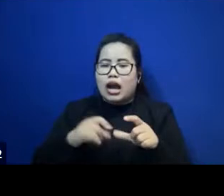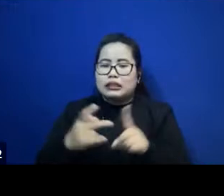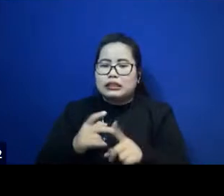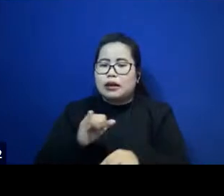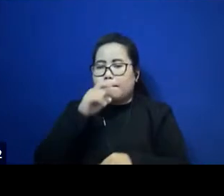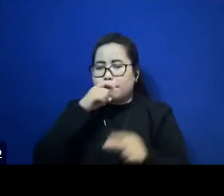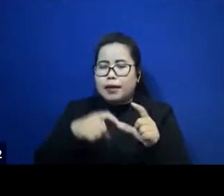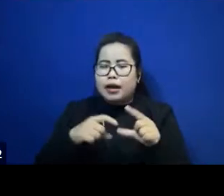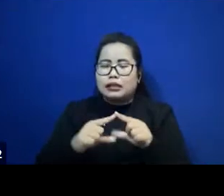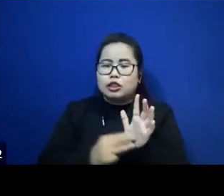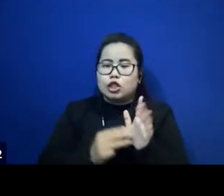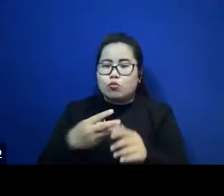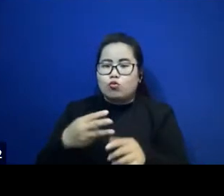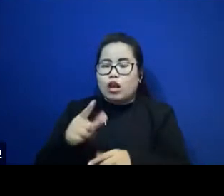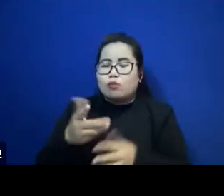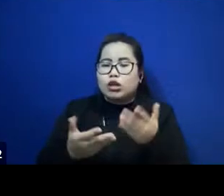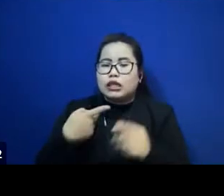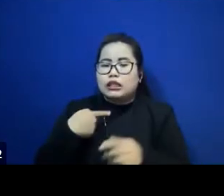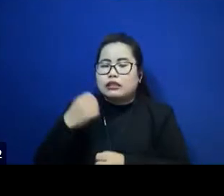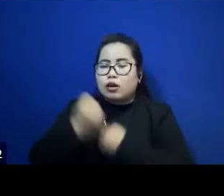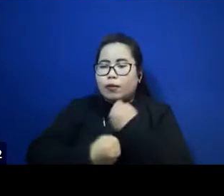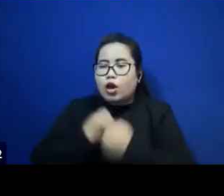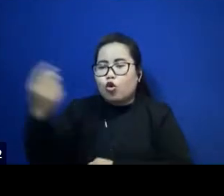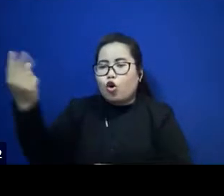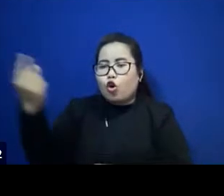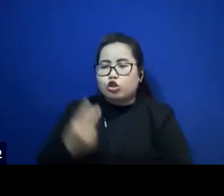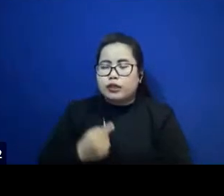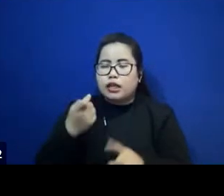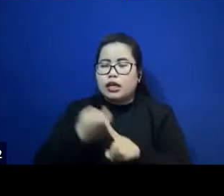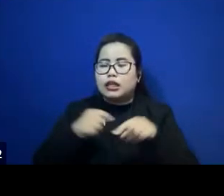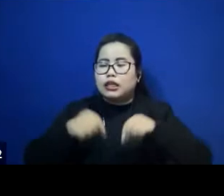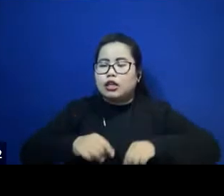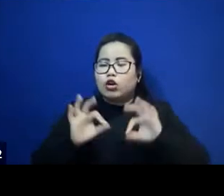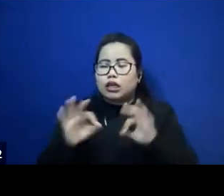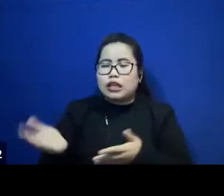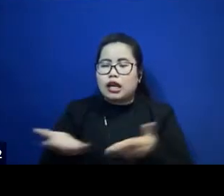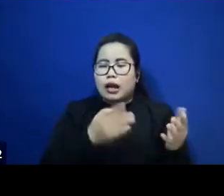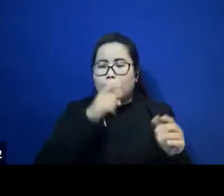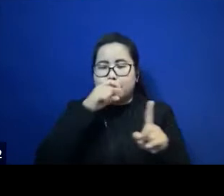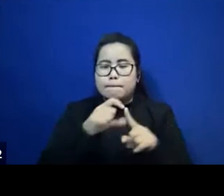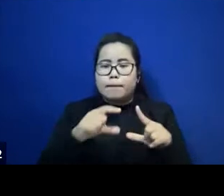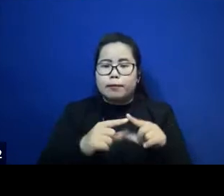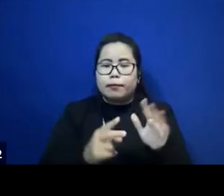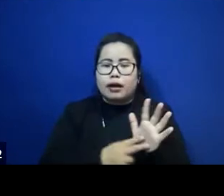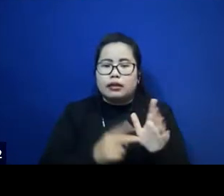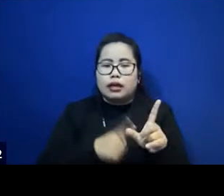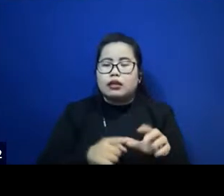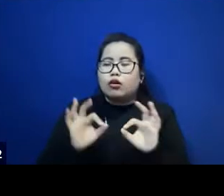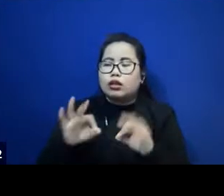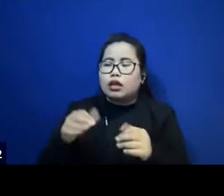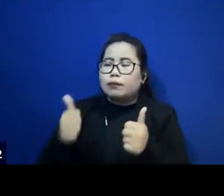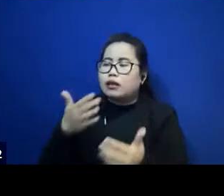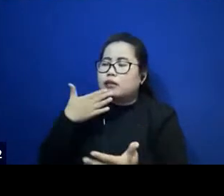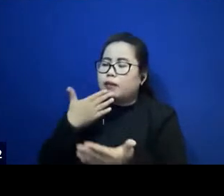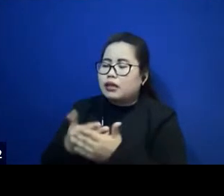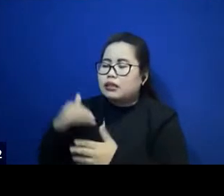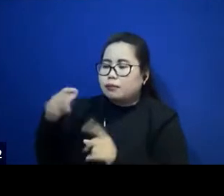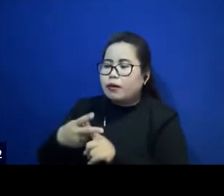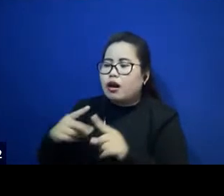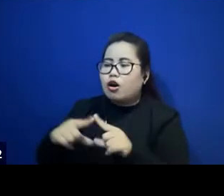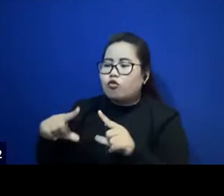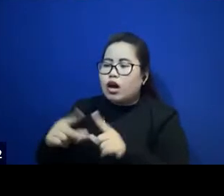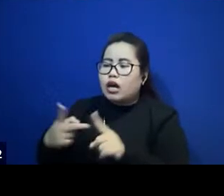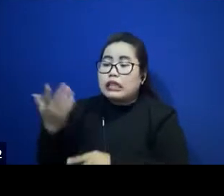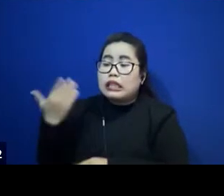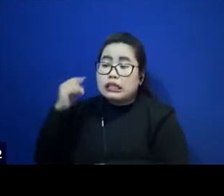selaku Konsumen juga dalam hal ini silakan Pak Deni terbaik Terima kasih ya Parah jadi tadi kita mungkin udah